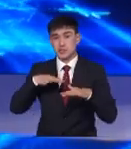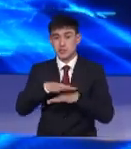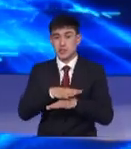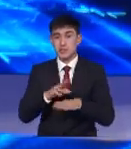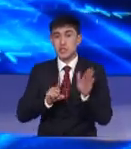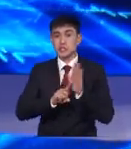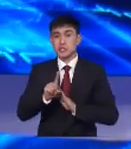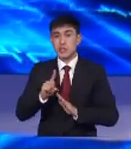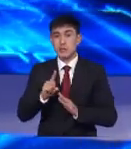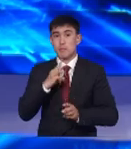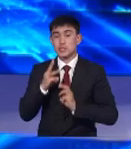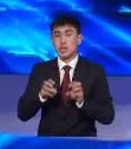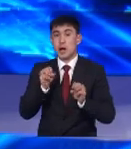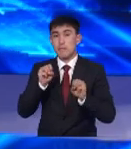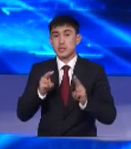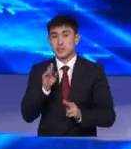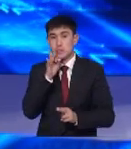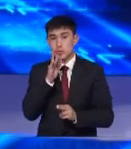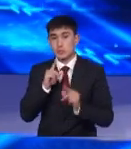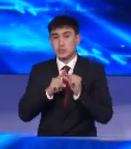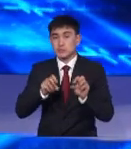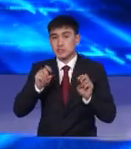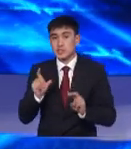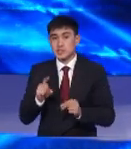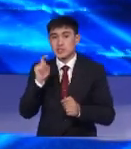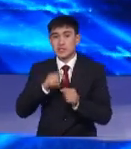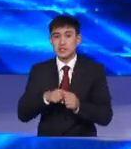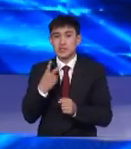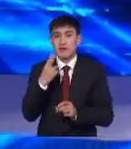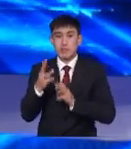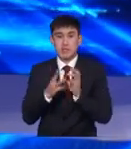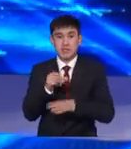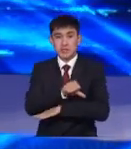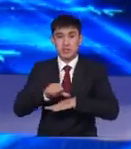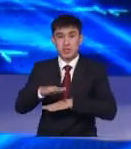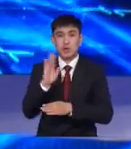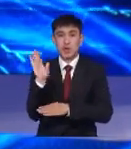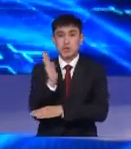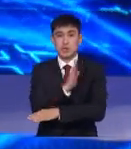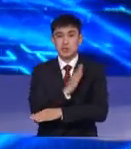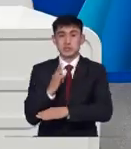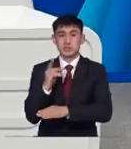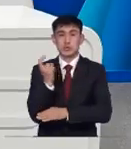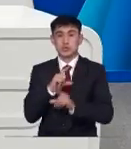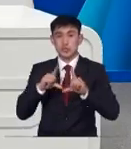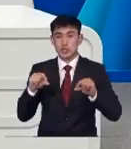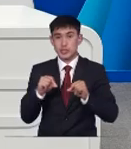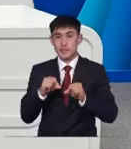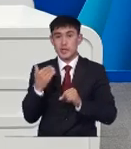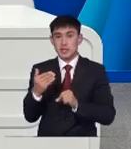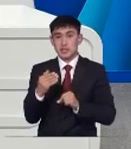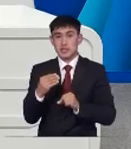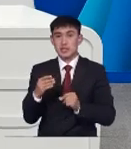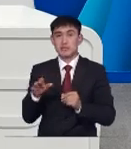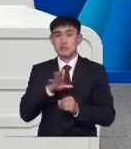страны. Так, с начала пожароопасного периода, по словам специалистов, зарегистрировано 2 пожара на территории лесохозяйственных учреждений